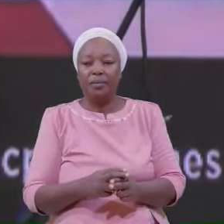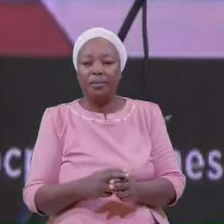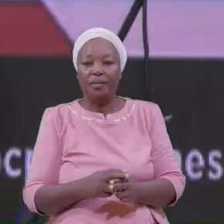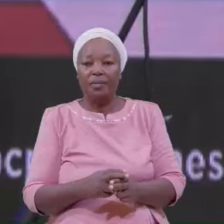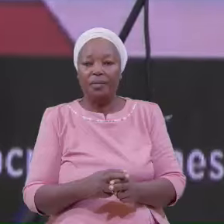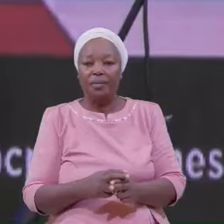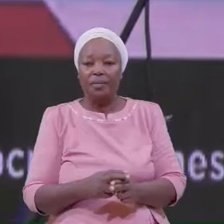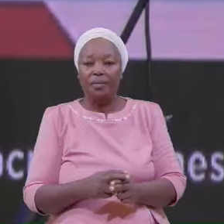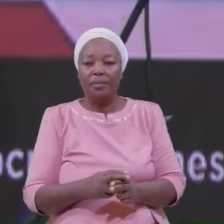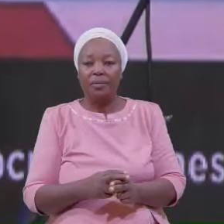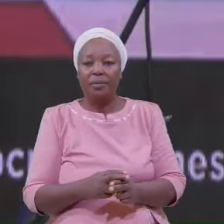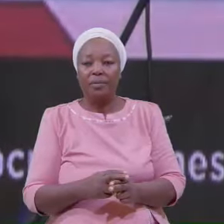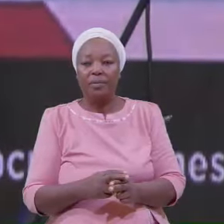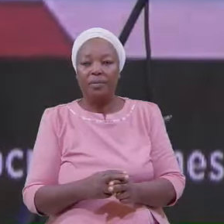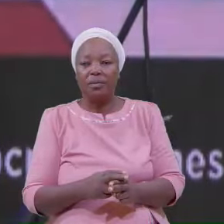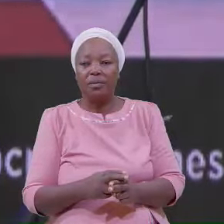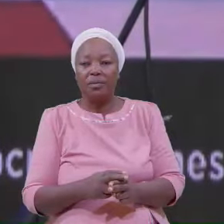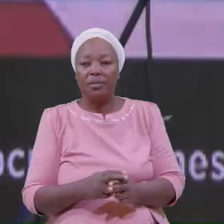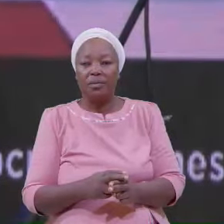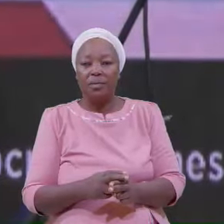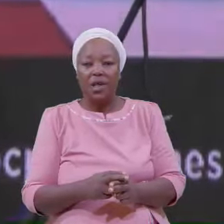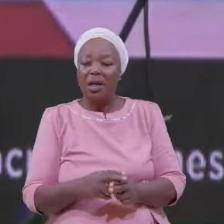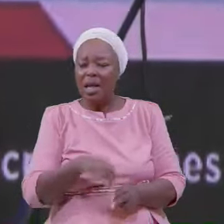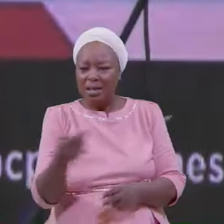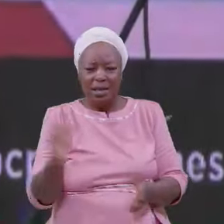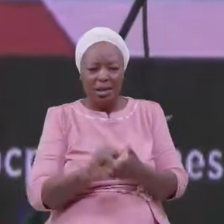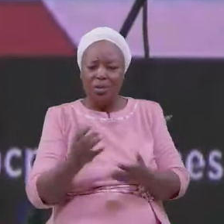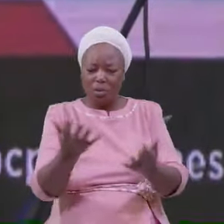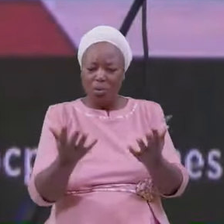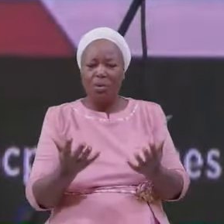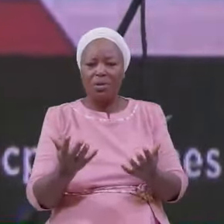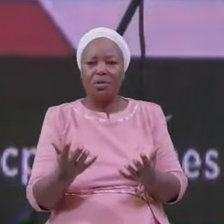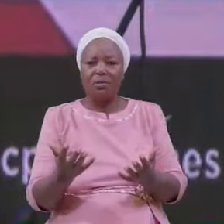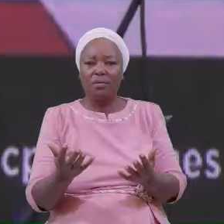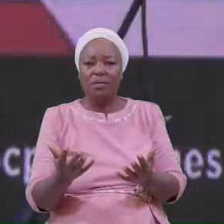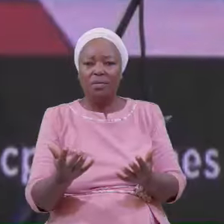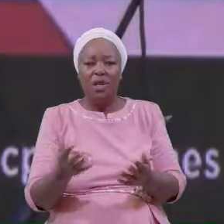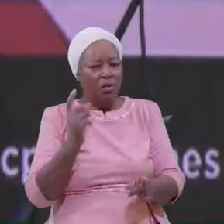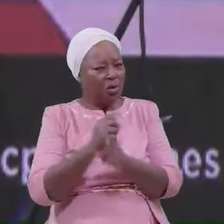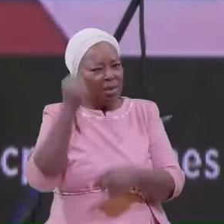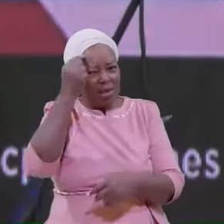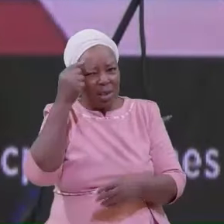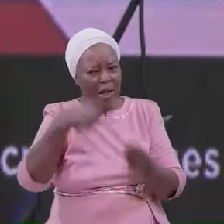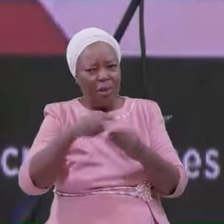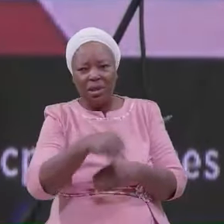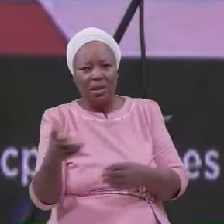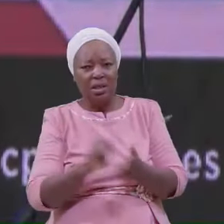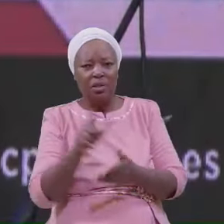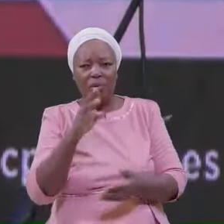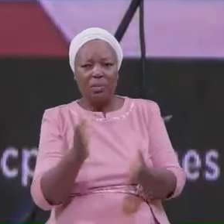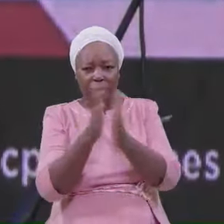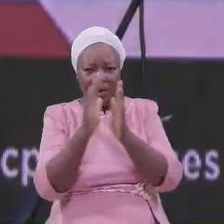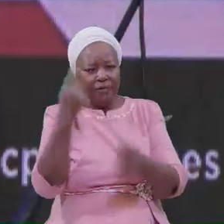magiging posible sa iyong buhay. Think about anything you want. Think about anything you are praying for. Isipin mo ang lahat